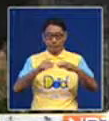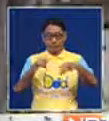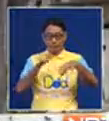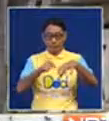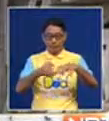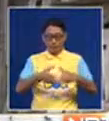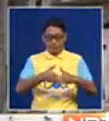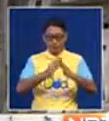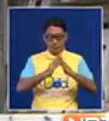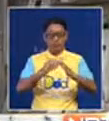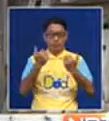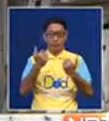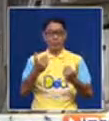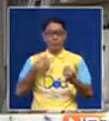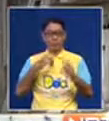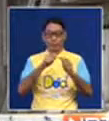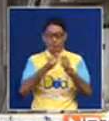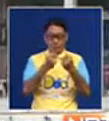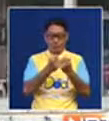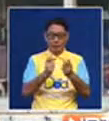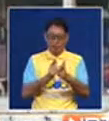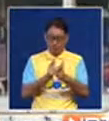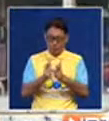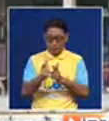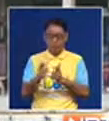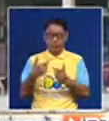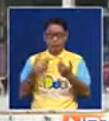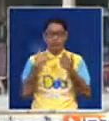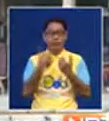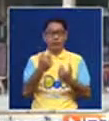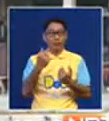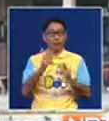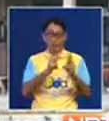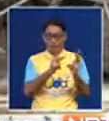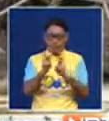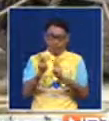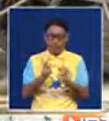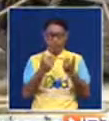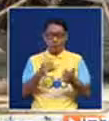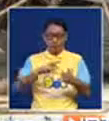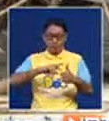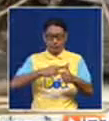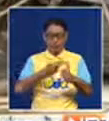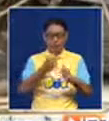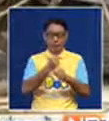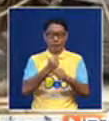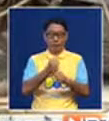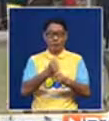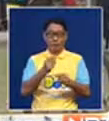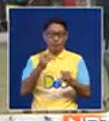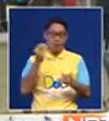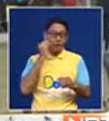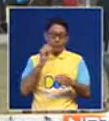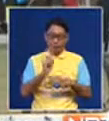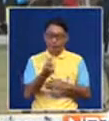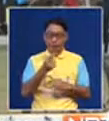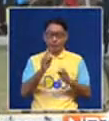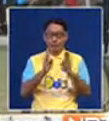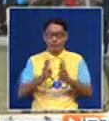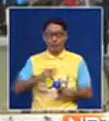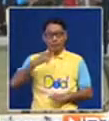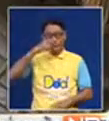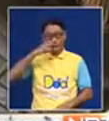อยู่ที่ตำบลเขาแก้วอำเภอเชียงคานจังหวัดเลยซึ่งกิจกรรมในวันนี้นะครับก็เริ่มต้นกันด้วยการทำพิธีขึ้นบ้านใหม่แบบไทยดำและ